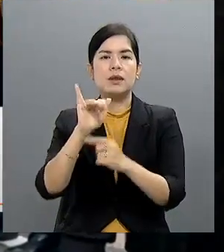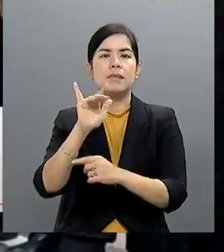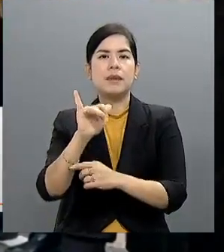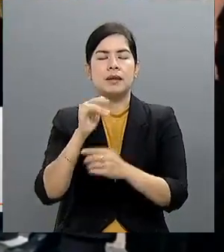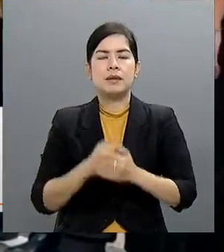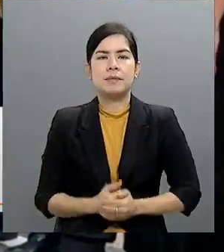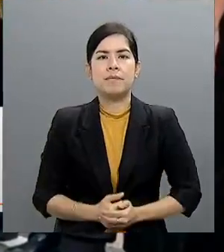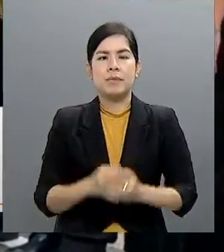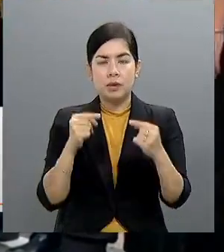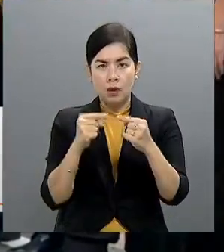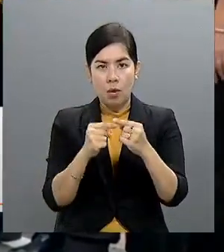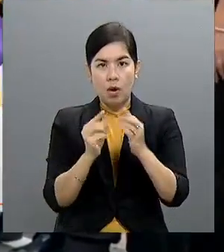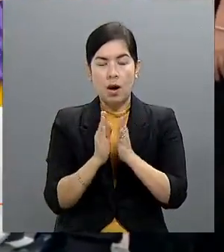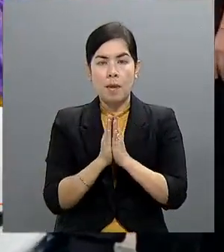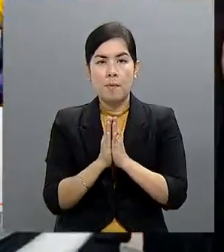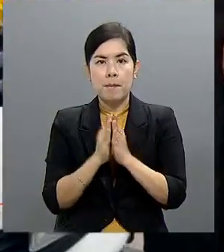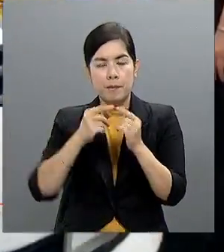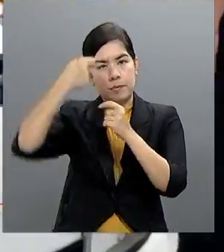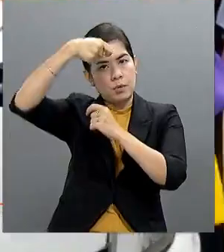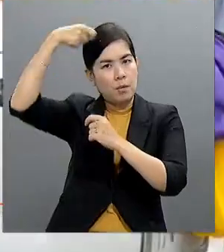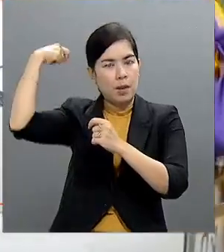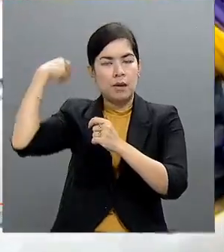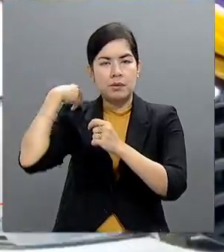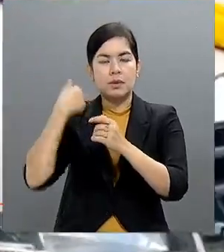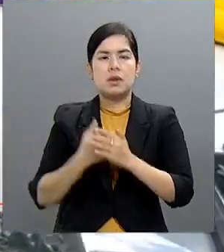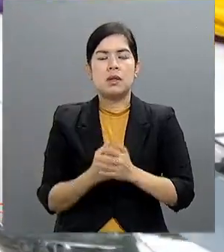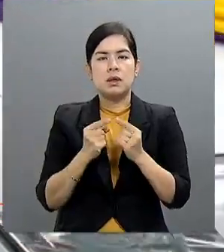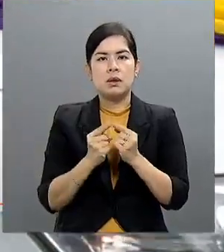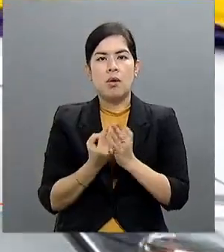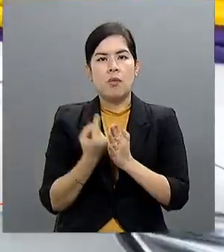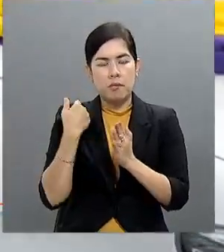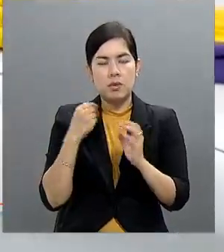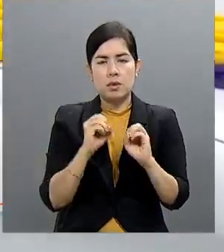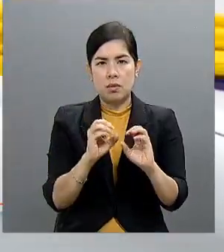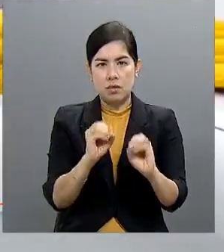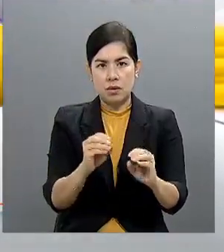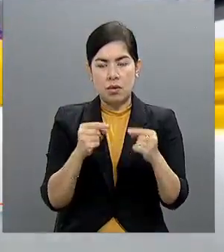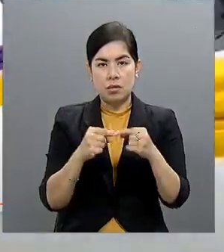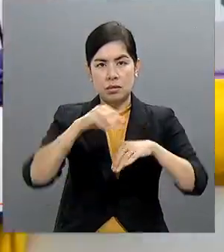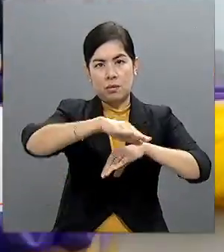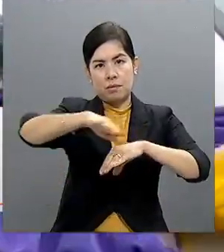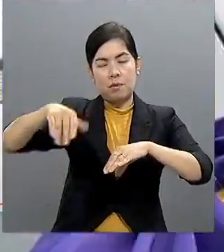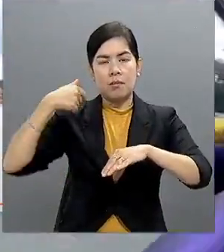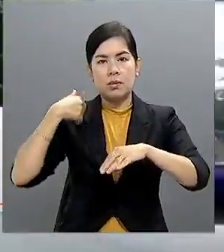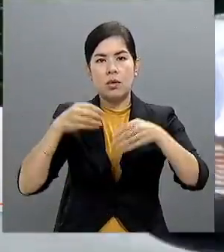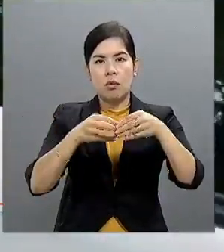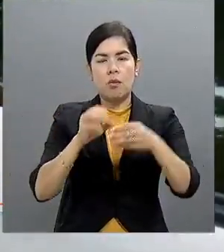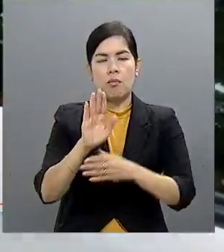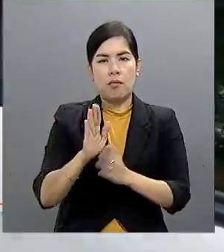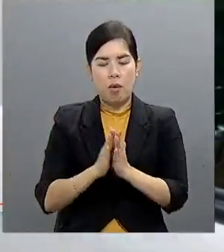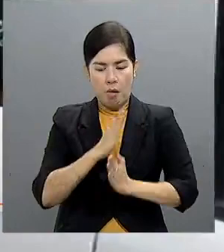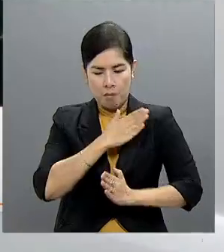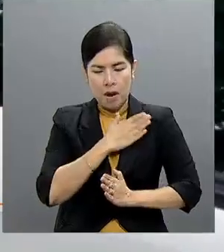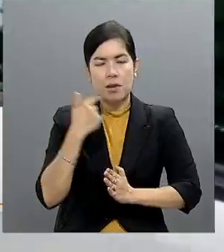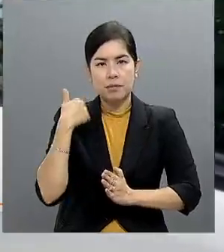มาสัมพุทธเจ้าทรงแสดงธรรมปฐมเทศนาคือธรรมจักรกัปปวัตตนสูตรค่ะซึ่งเป็นเทศนากันแร